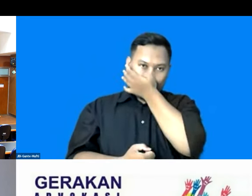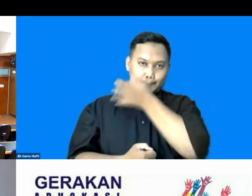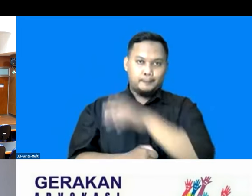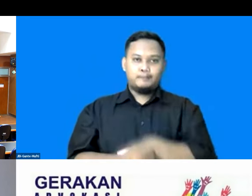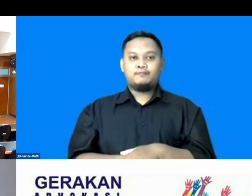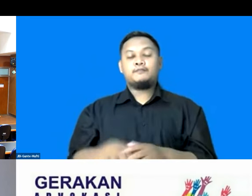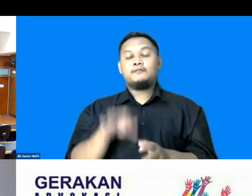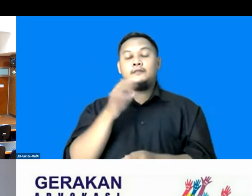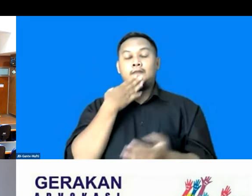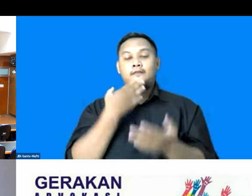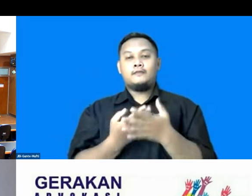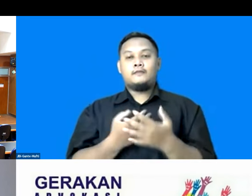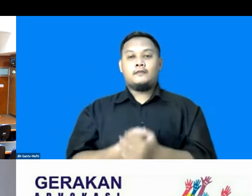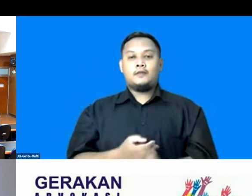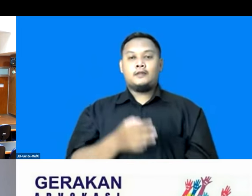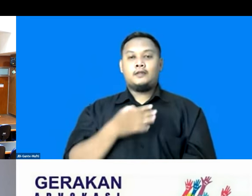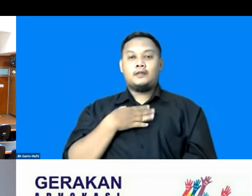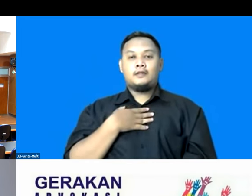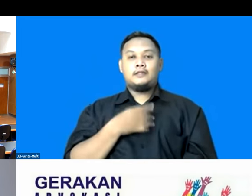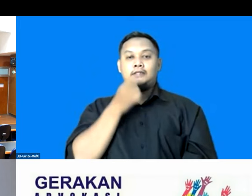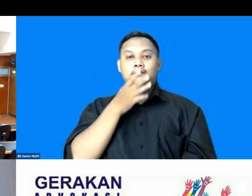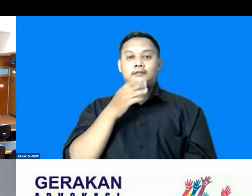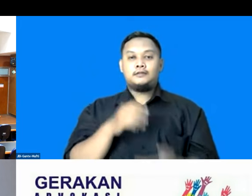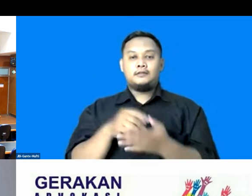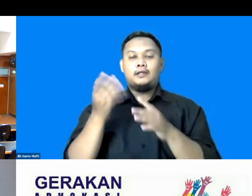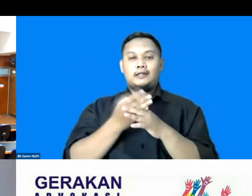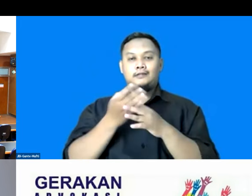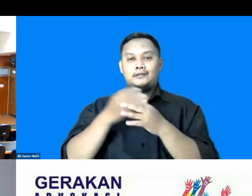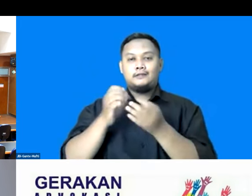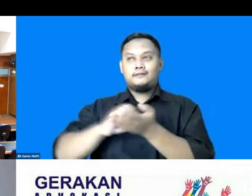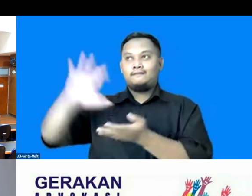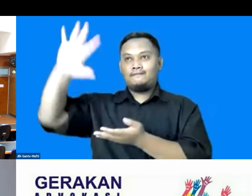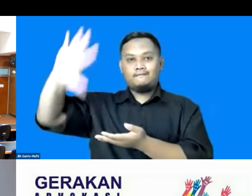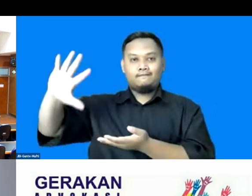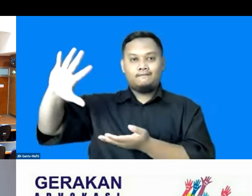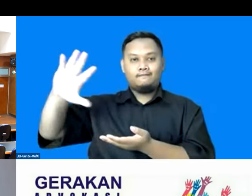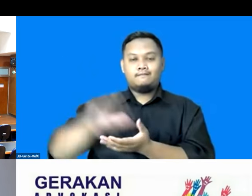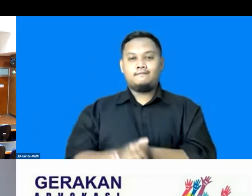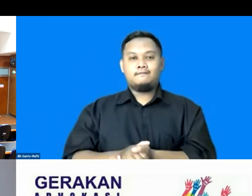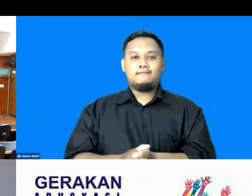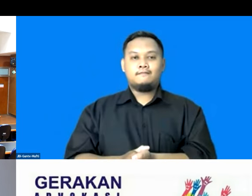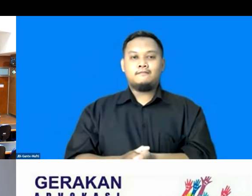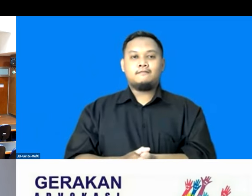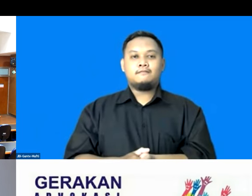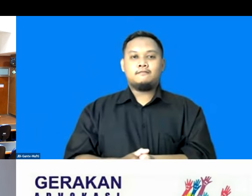Baik, terima kasih Mbak. Saya mohon izin akses untuk bisa share PPT saya. Ya, baik.